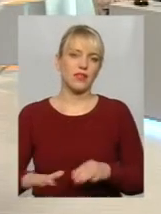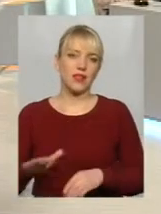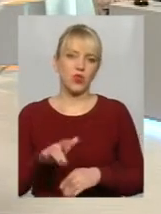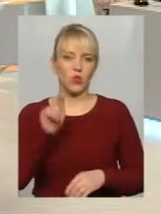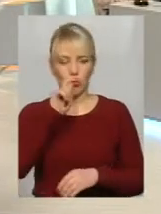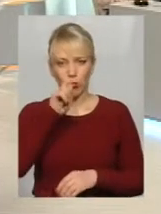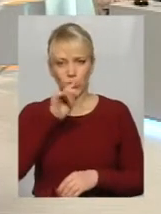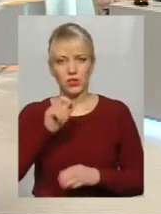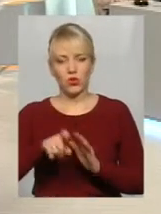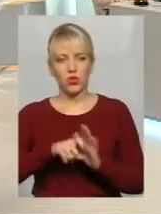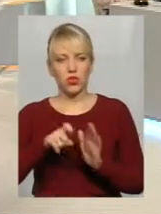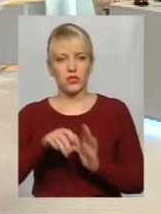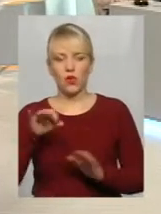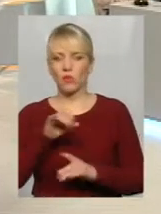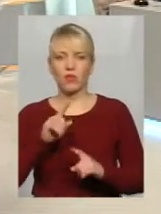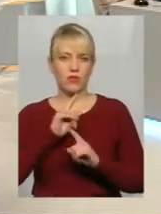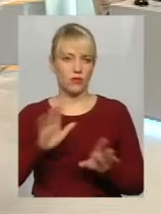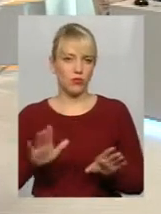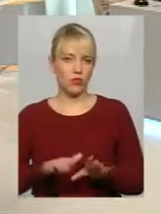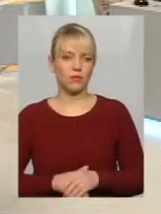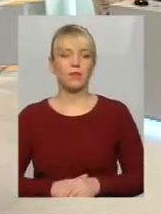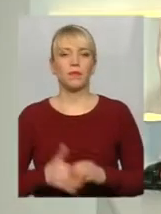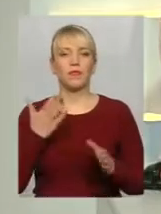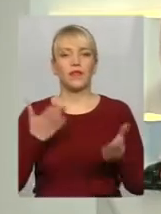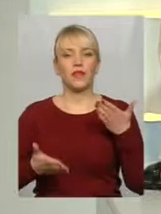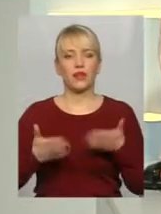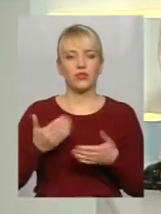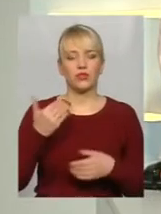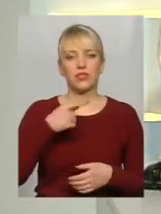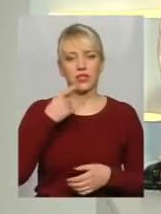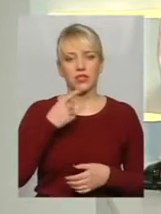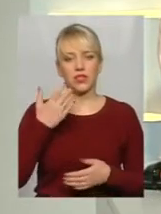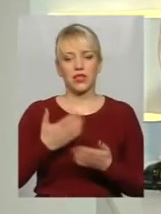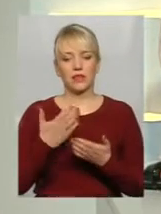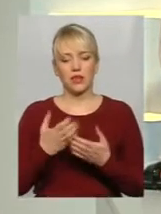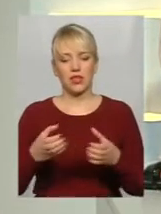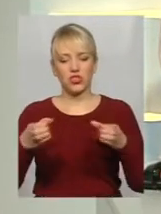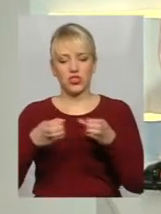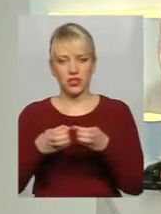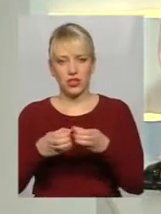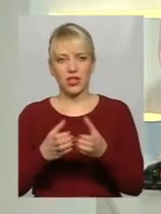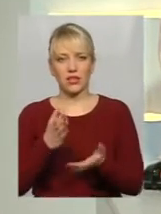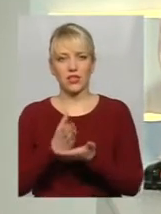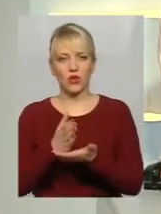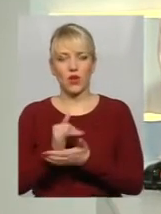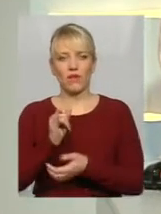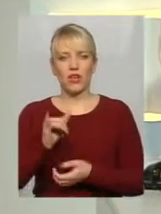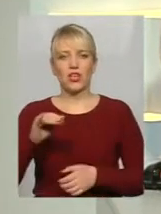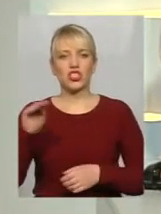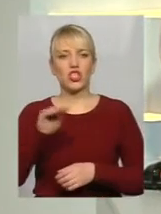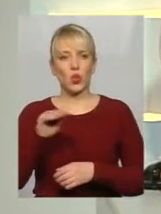і Донецької областей вони не будуть направлятися. Але якщо, ви сказали, частина дислокована в Житомирі, так? Але якщо